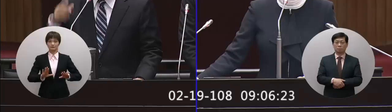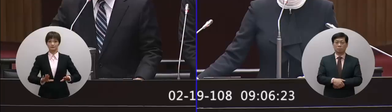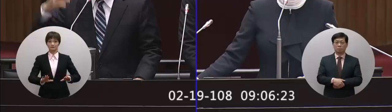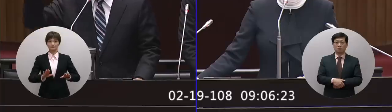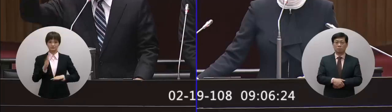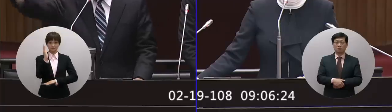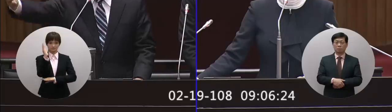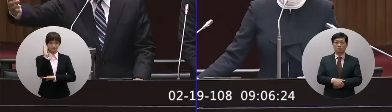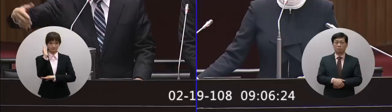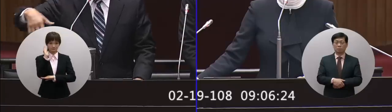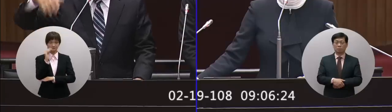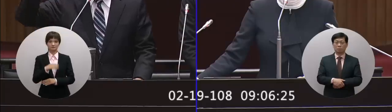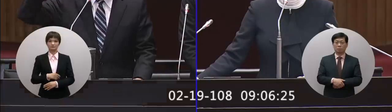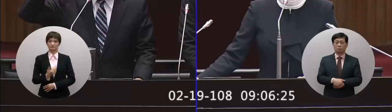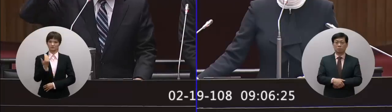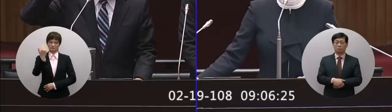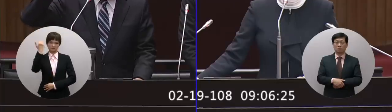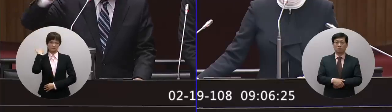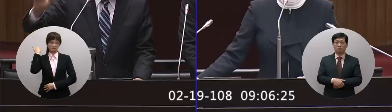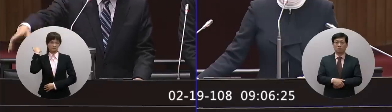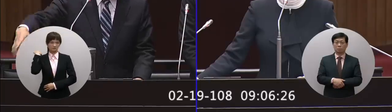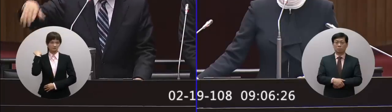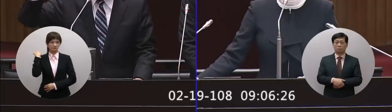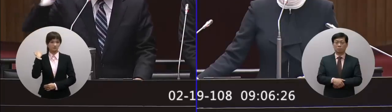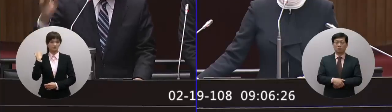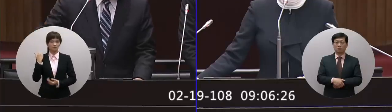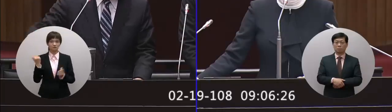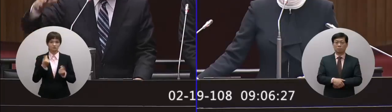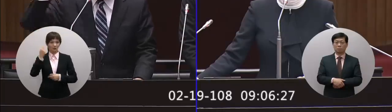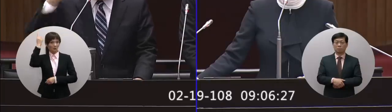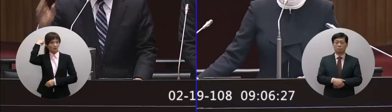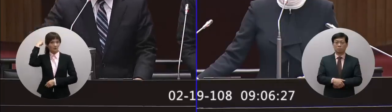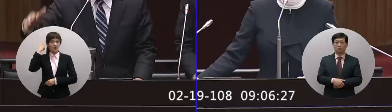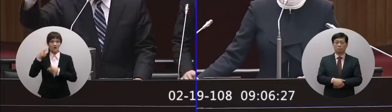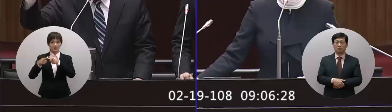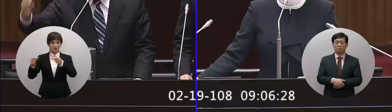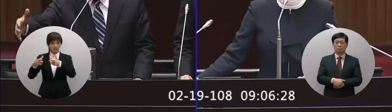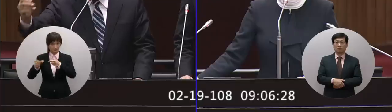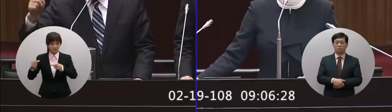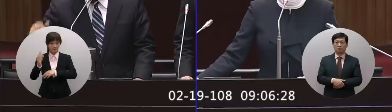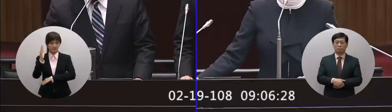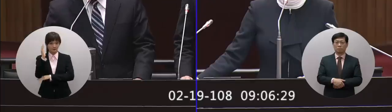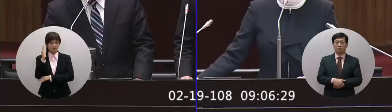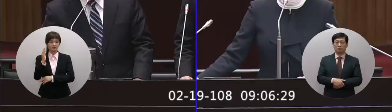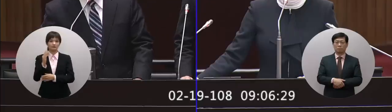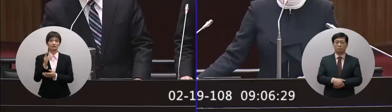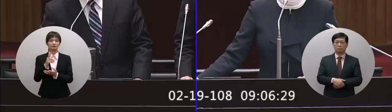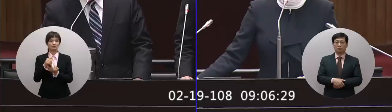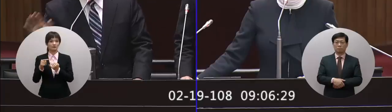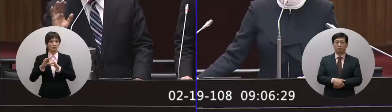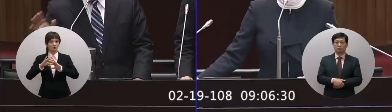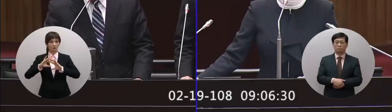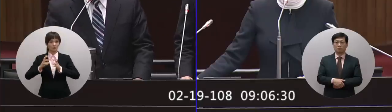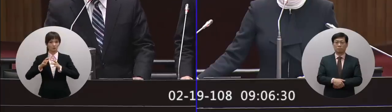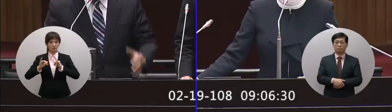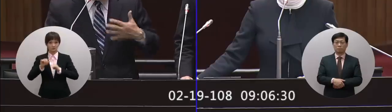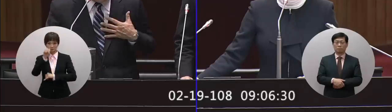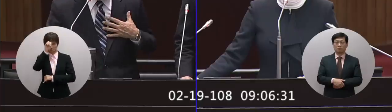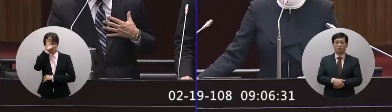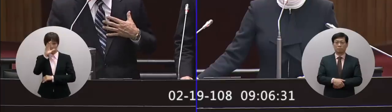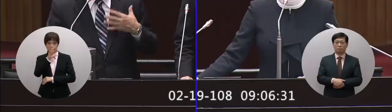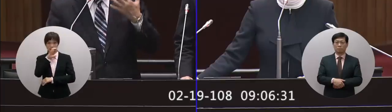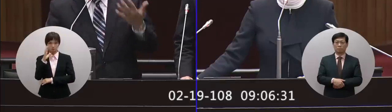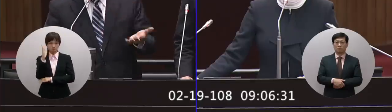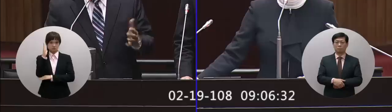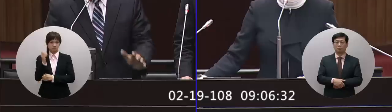现在的政府跟以前包括清朝日本人，包括在国民党威权时代，那都已经不同，